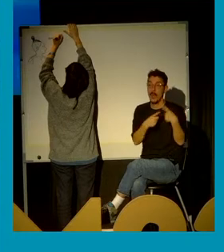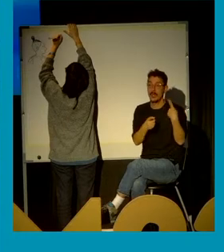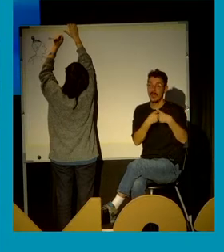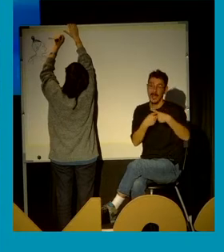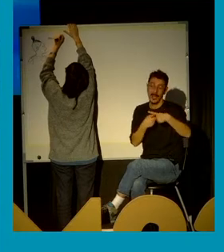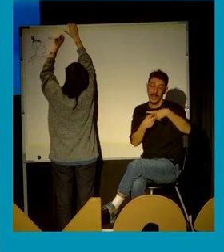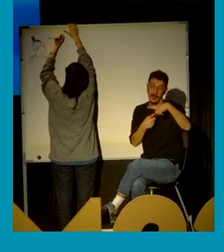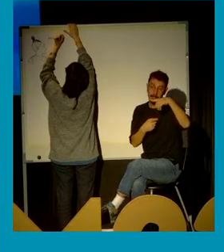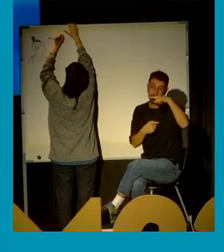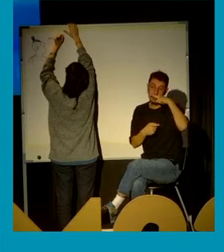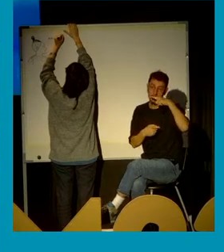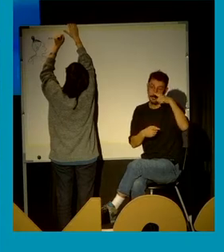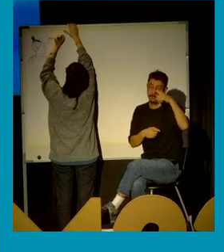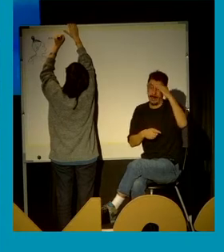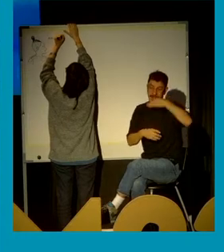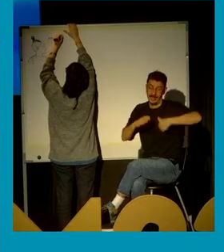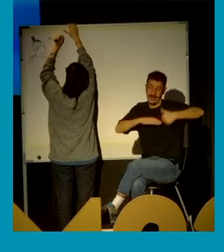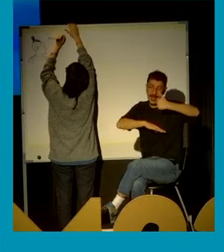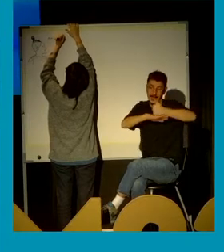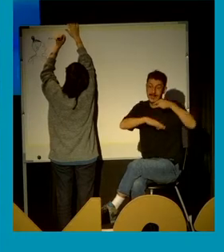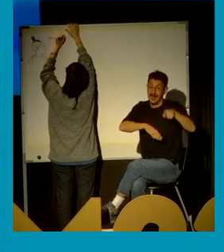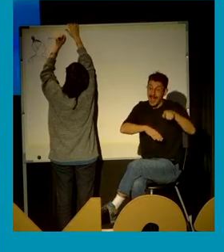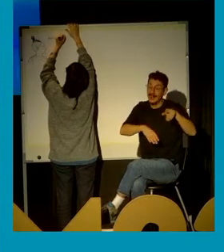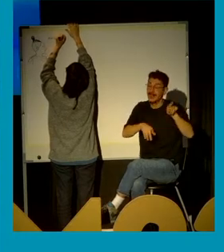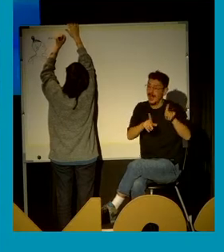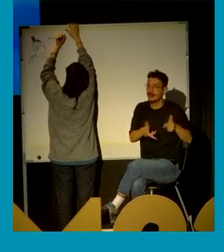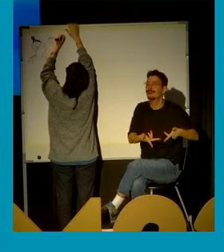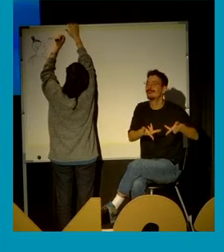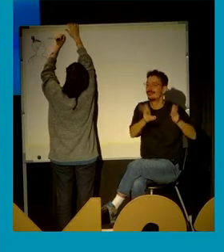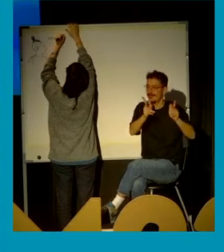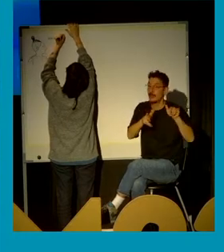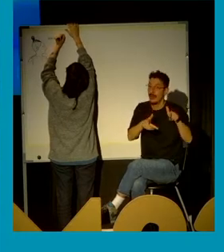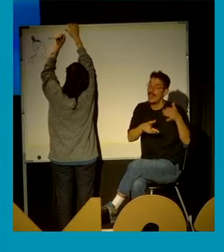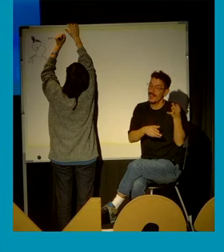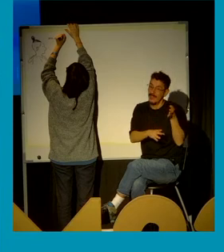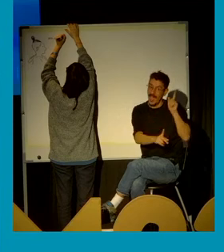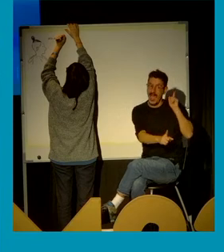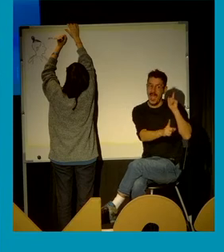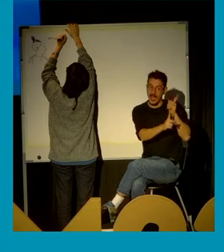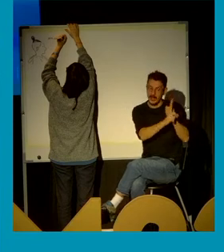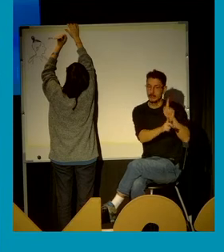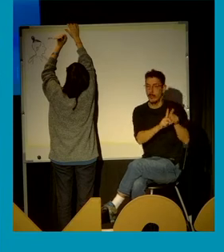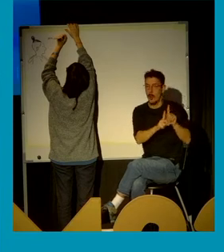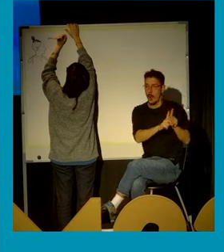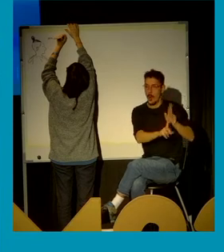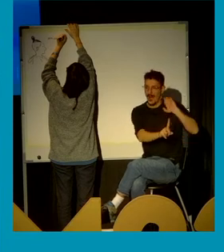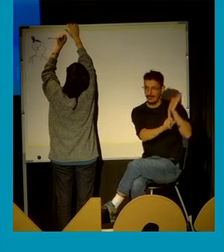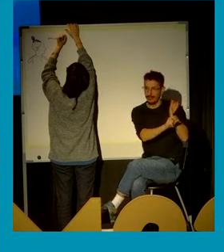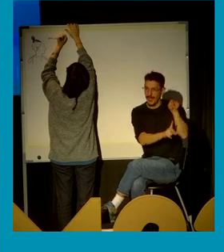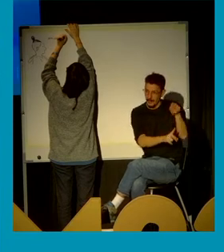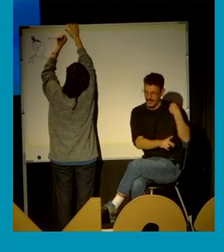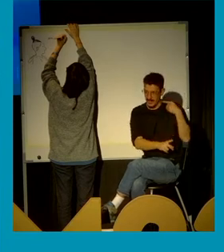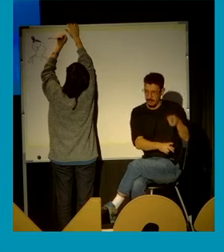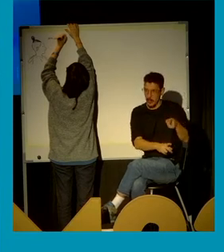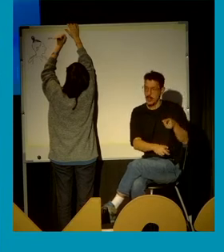Això no vol dir que no tinguem una fulla de ruta bastant complicada, i crec que és del que parlarem avui a la taula,